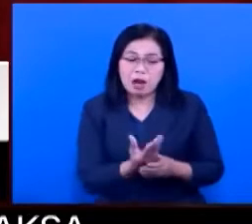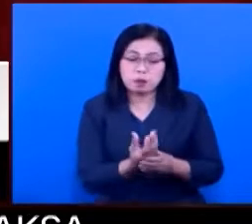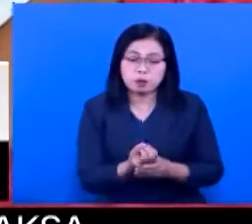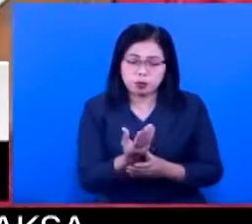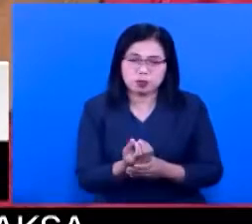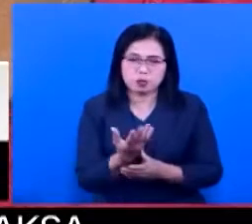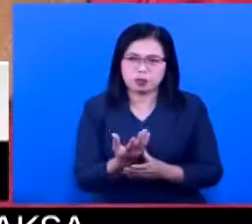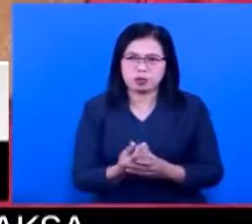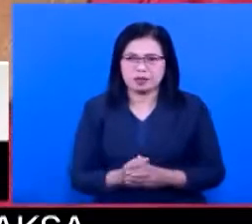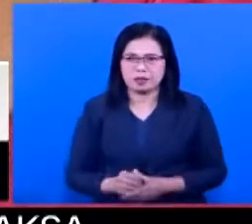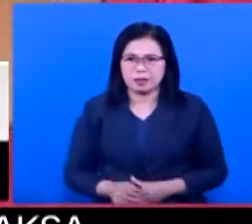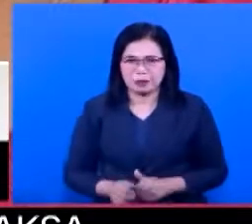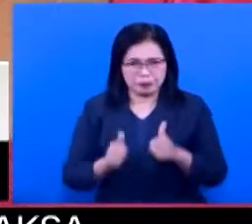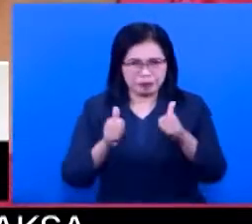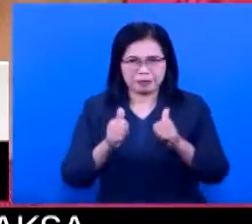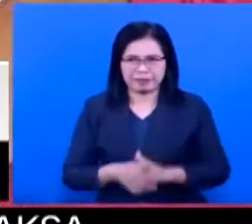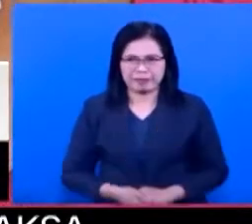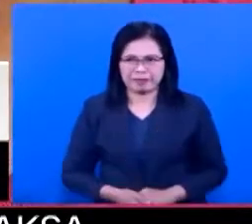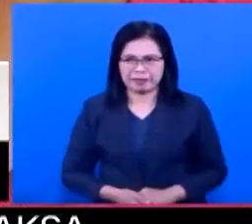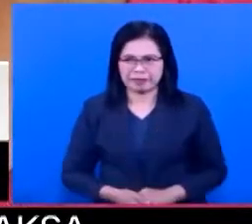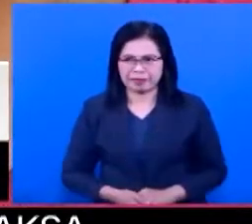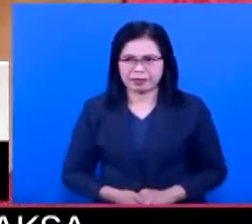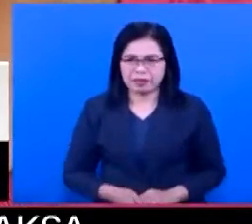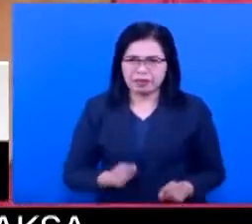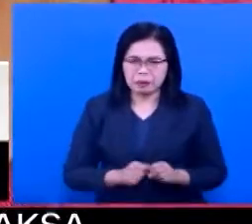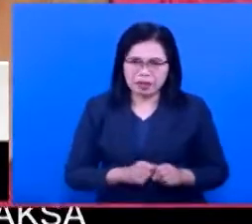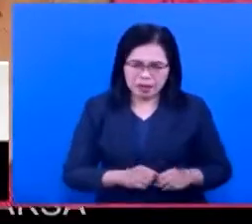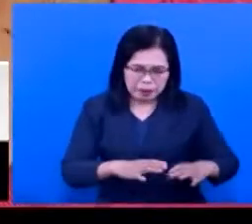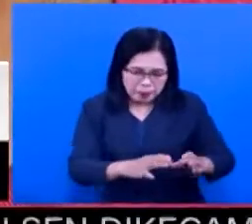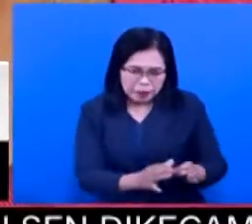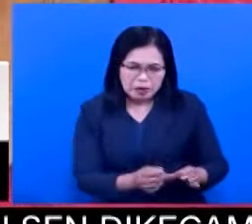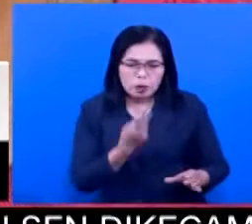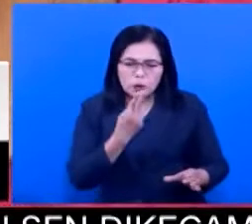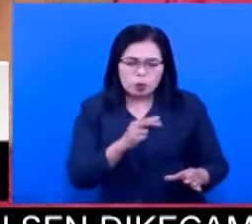Itu berapa lama mas ini? Untuk pembuatan asbak yang motifnya burung-burung itu